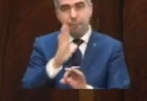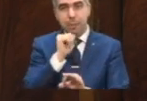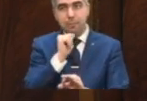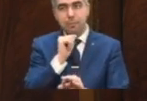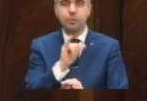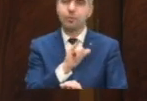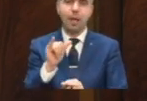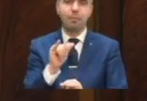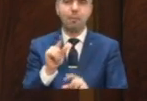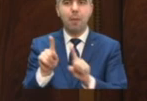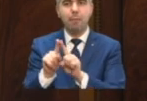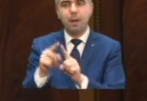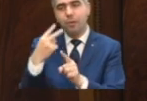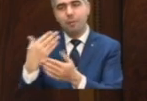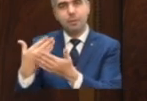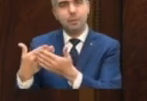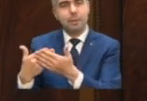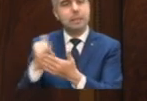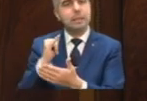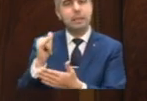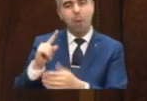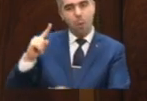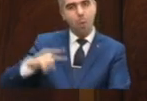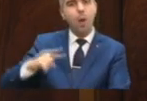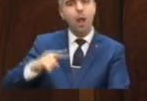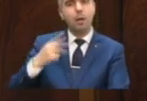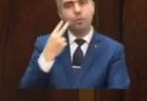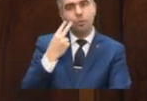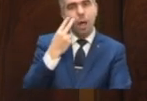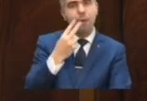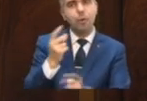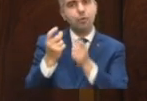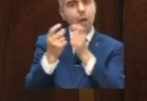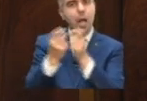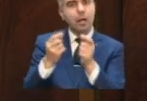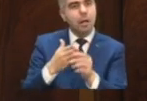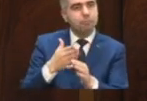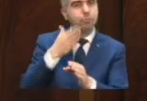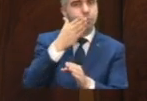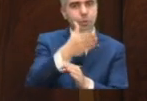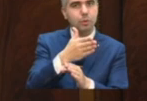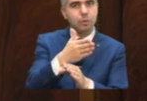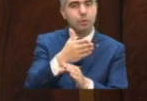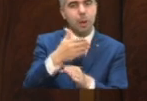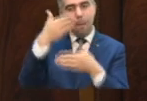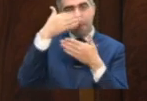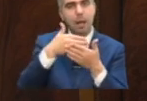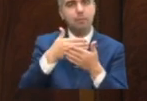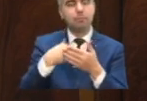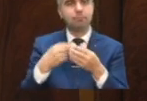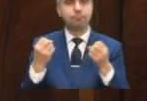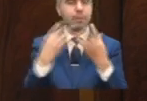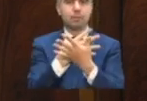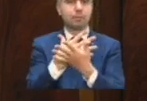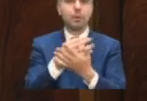بيدينا. أنا اللي متبعهم يوميا ملي كنمشي لهاد المعامل كنشوف فين بلادنا وصلت، يعني كنتفاجئ